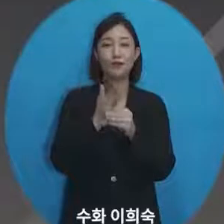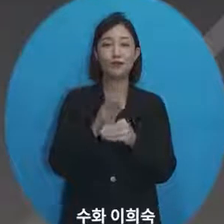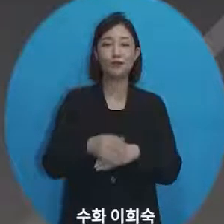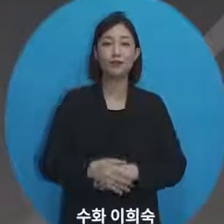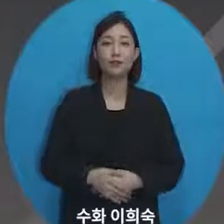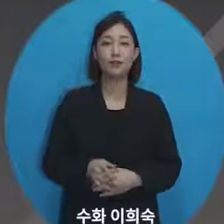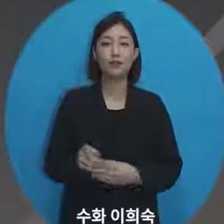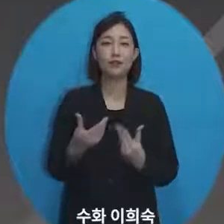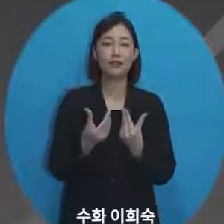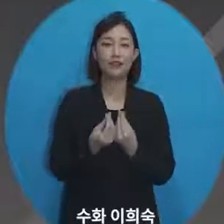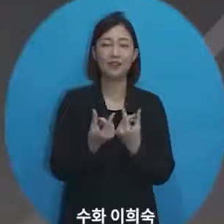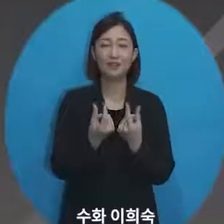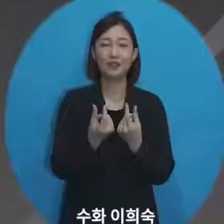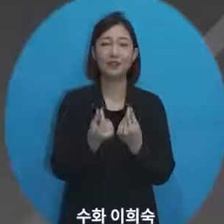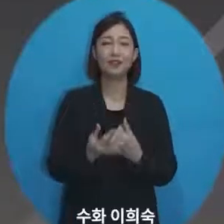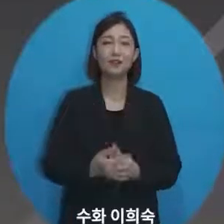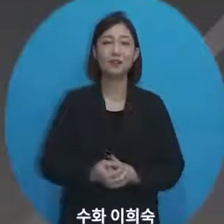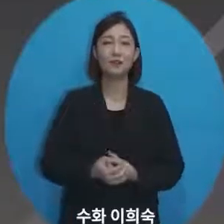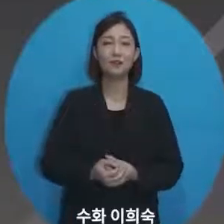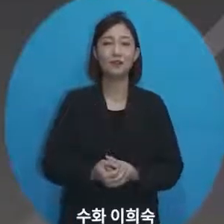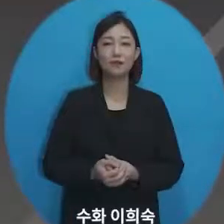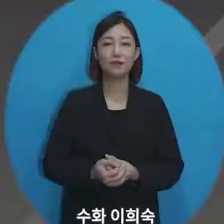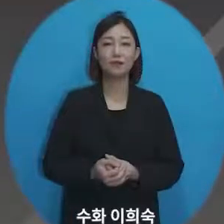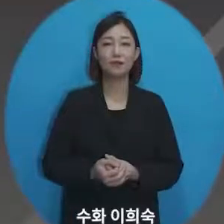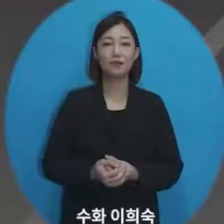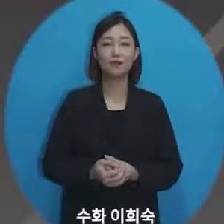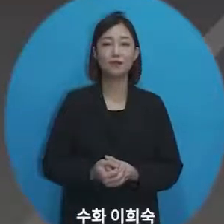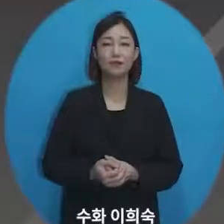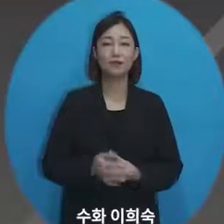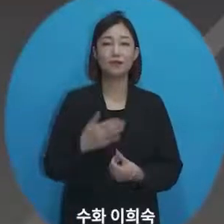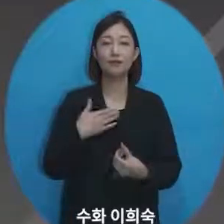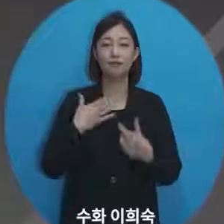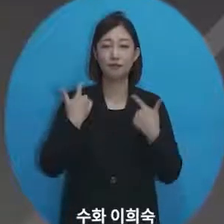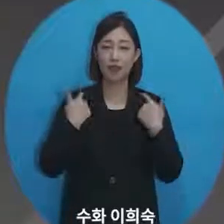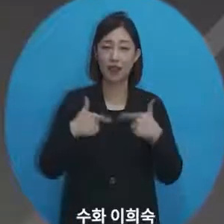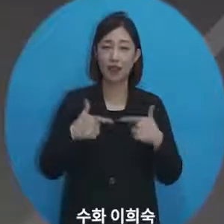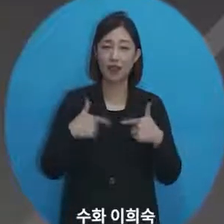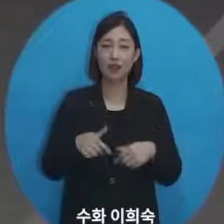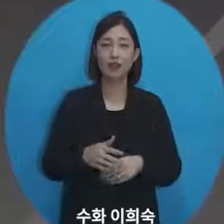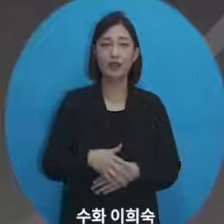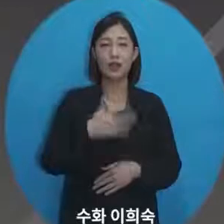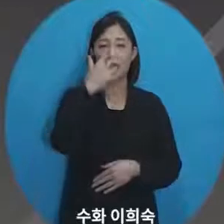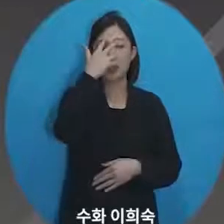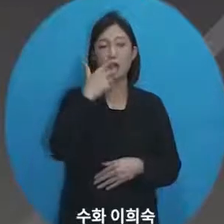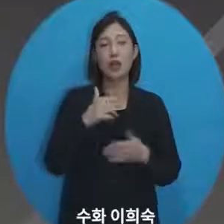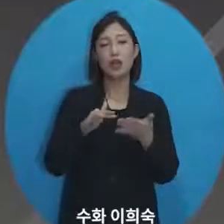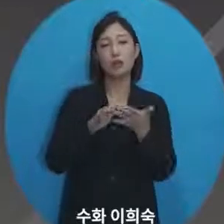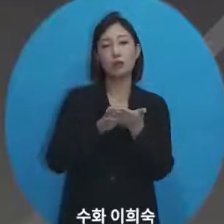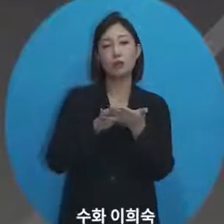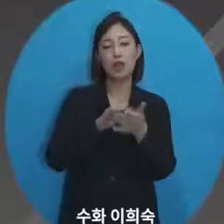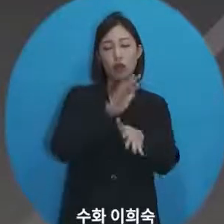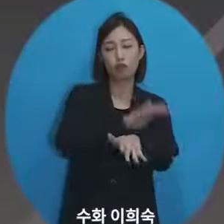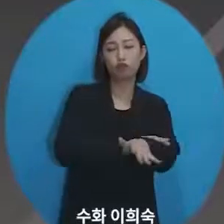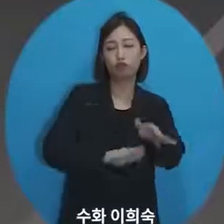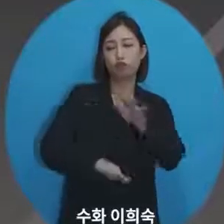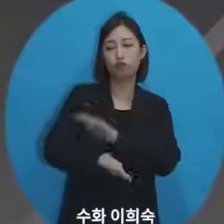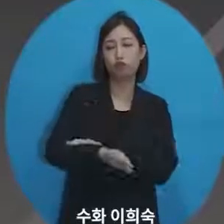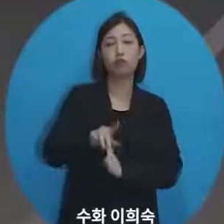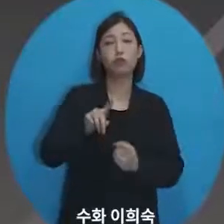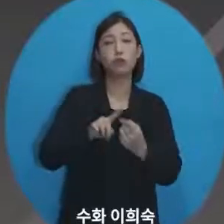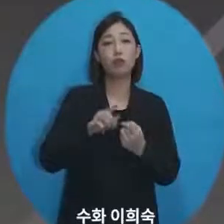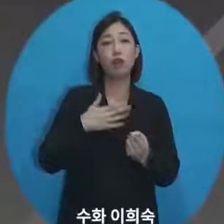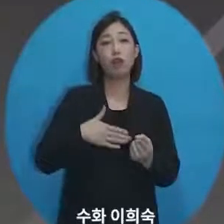예, 동일하죠. 우리가 항상 점자는 방향성은 있는데 정보를 갖고 있지 않은 부분에 대해서 문제를